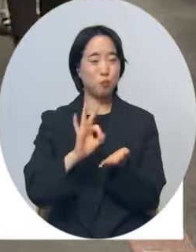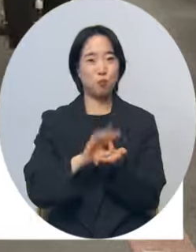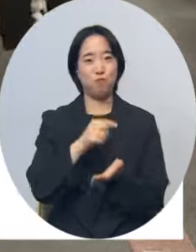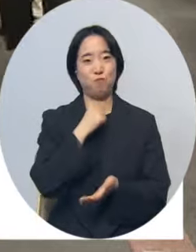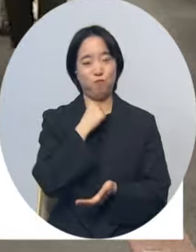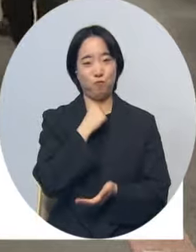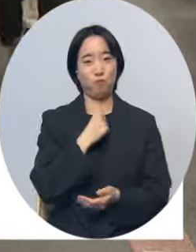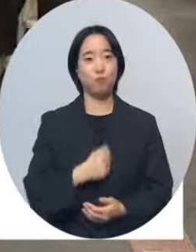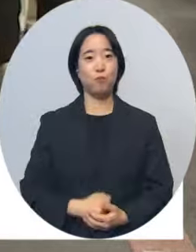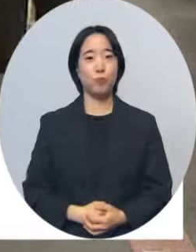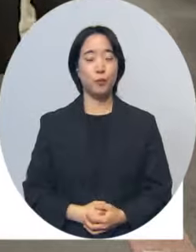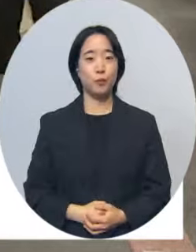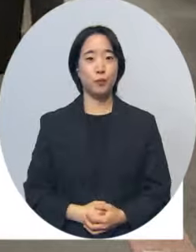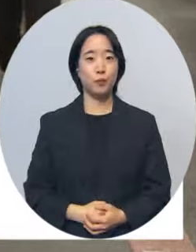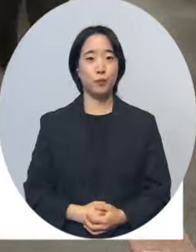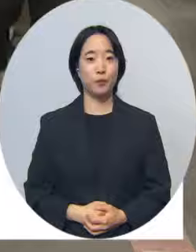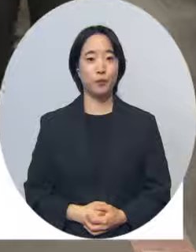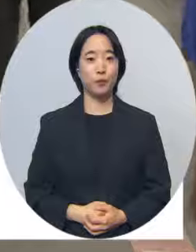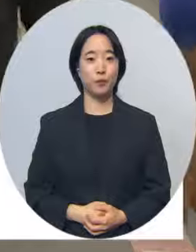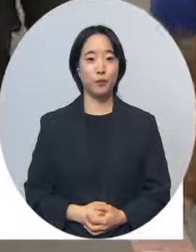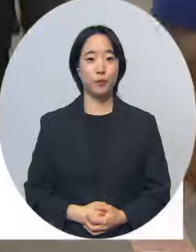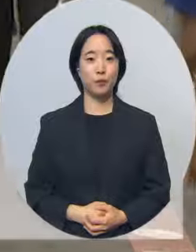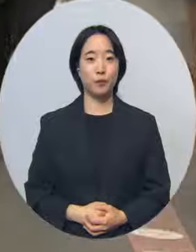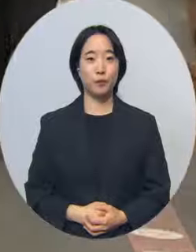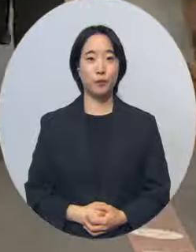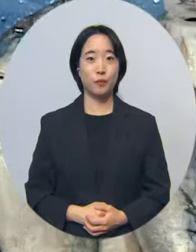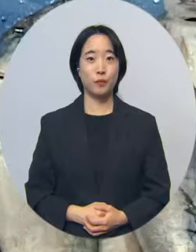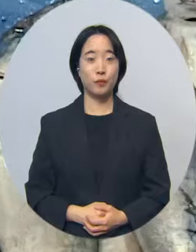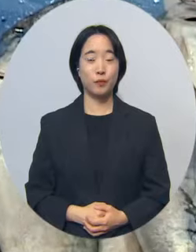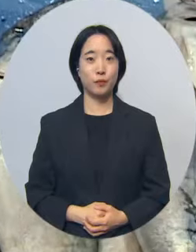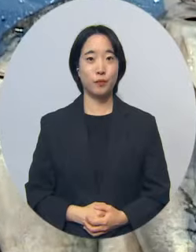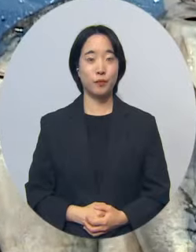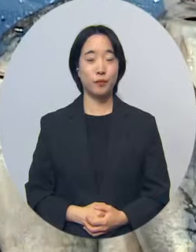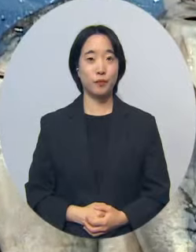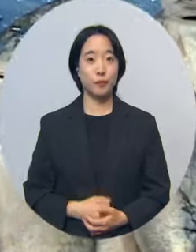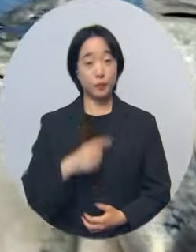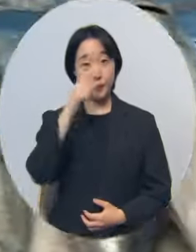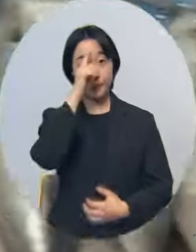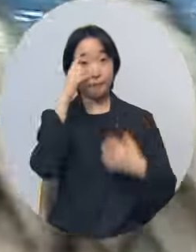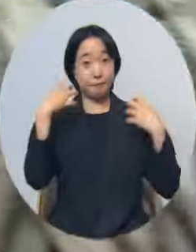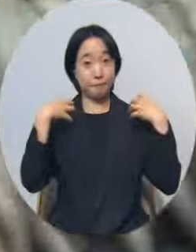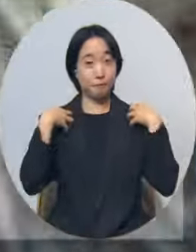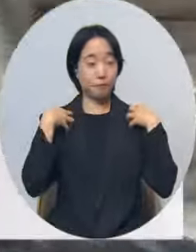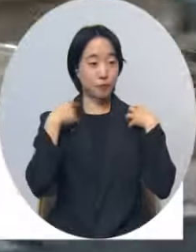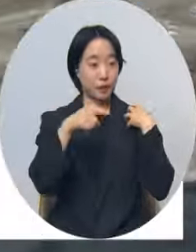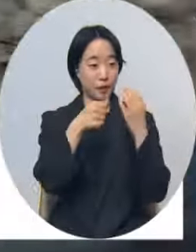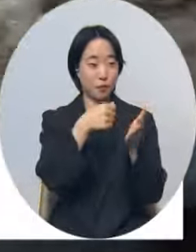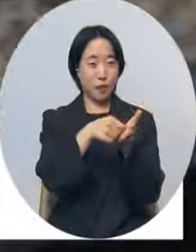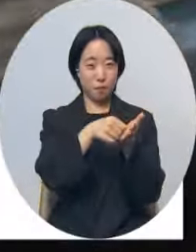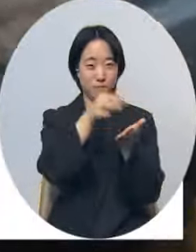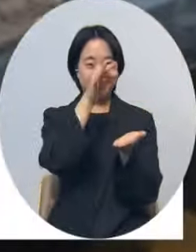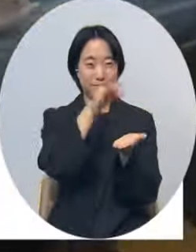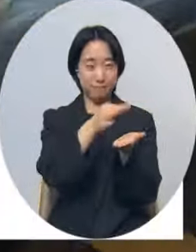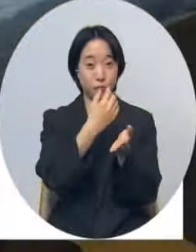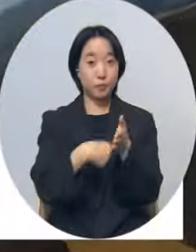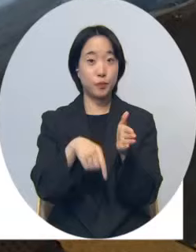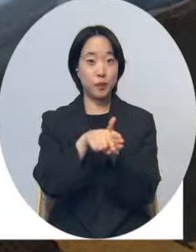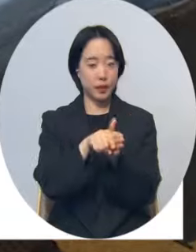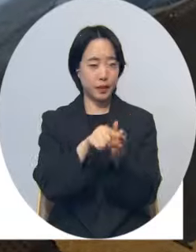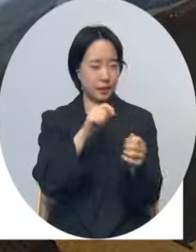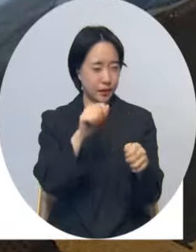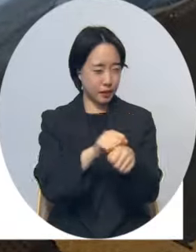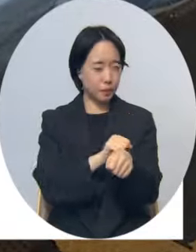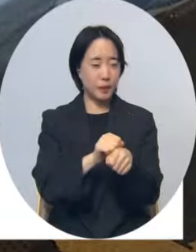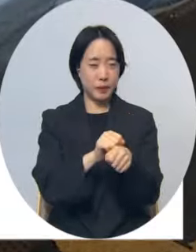있도록 정부가 좀 지원을 해주셨으면. 정부는 추석 성수품 물가 안정을 위해 성수품